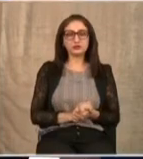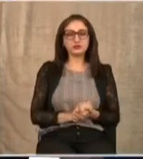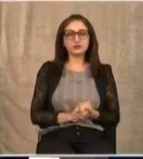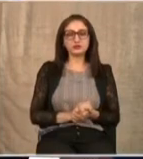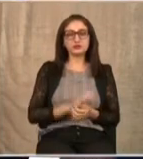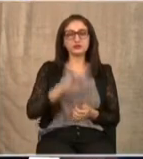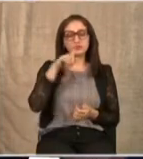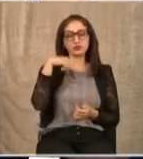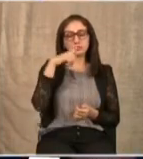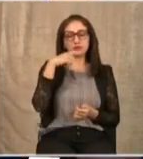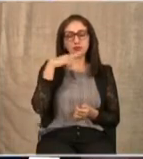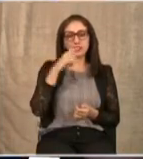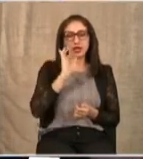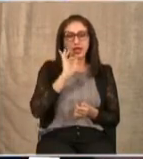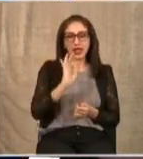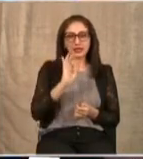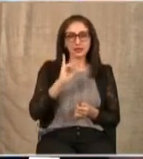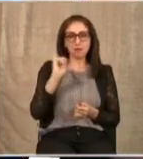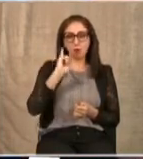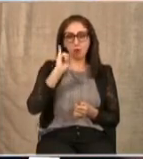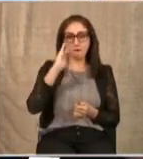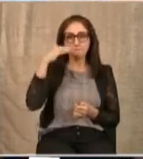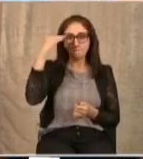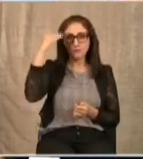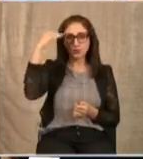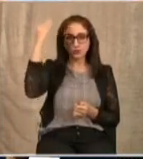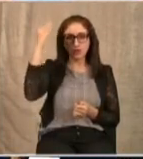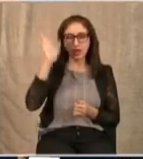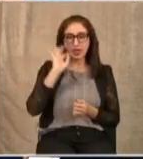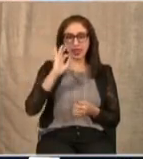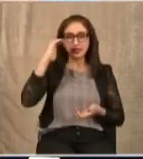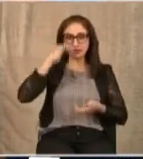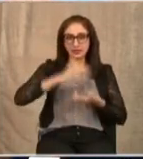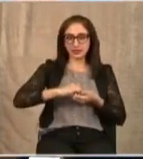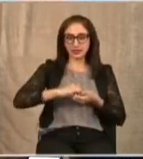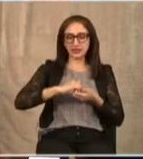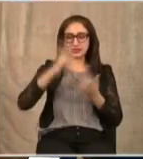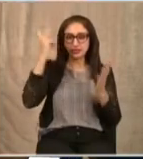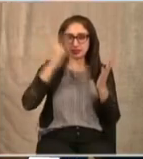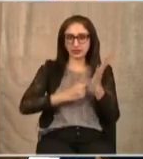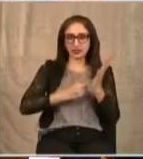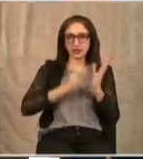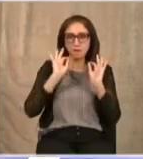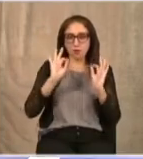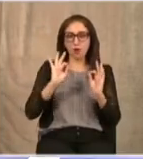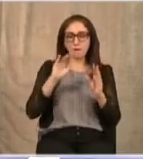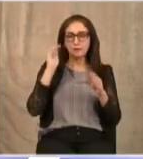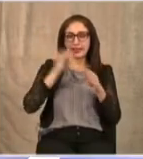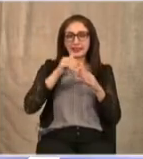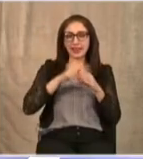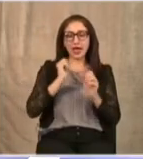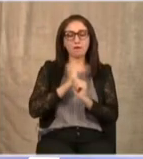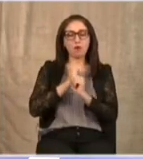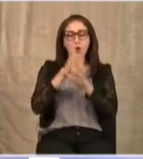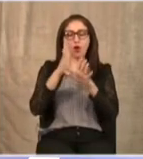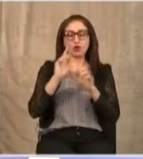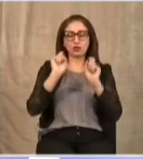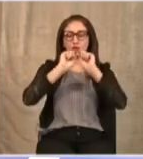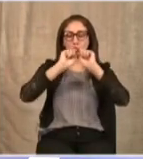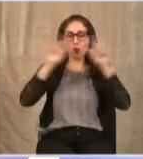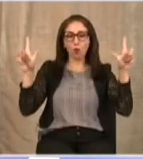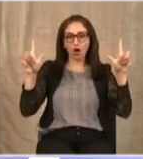فاذا كان اقصى ما تطمح اليه المواثيق الدوليه لاقامه انتخابات حره نزيهه